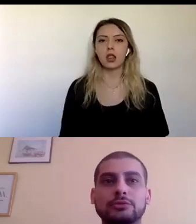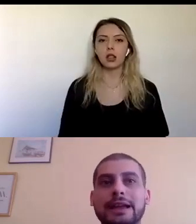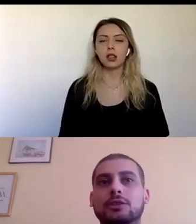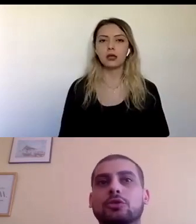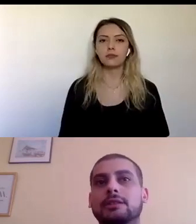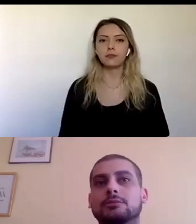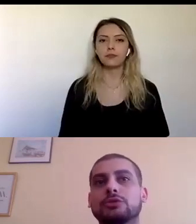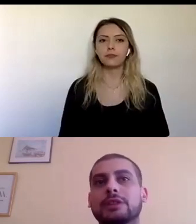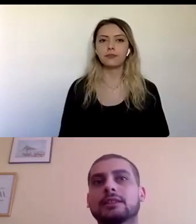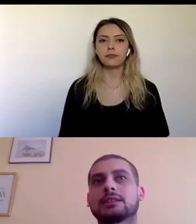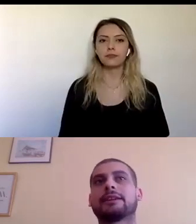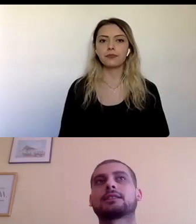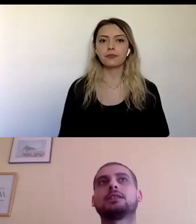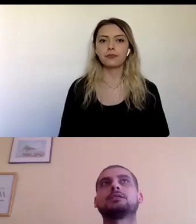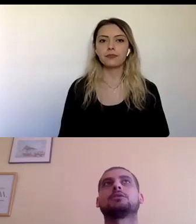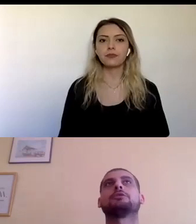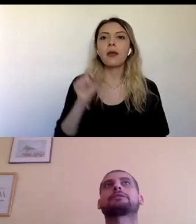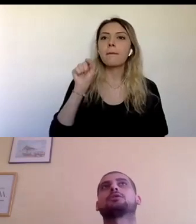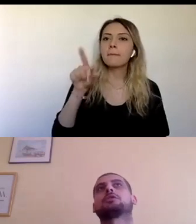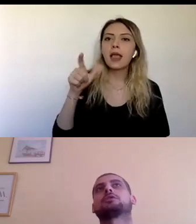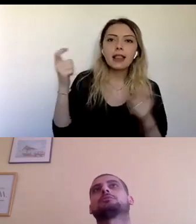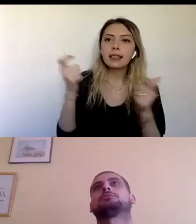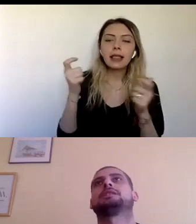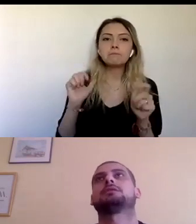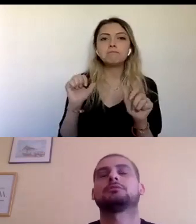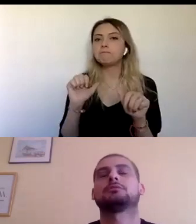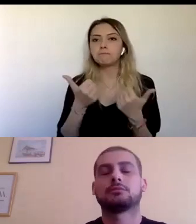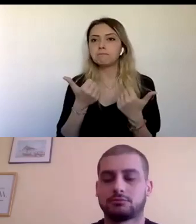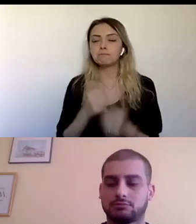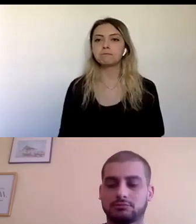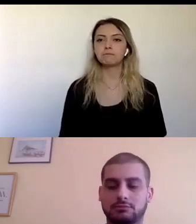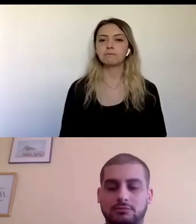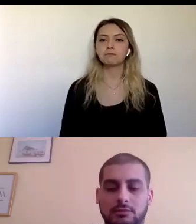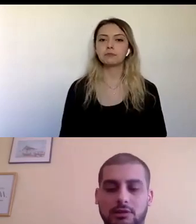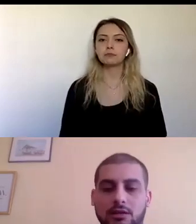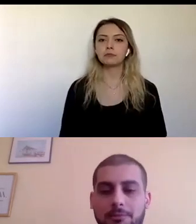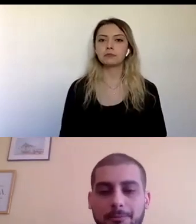Bu nerede güvenli, bu nerede gerekli? Örnek veriyorum, sizin